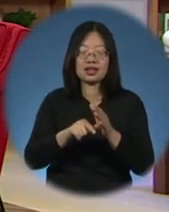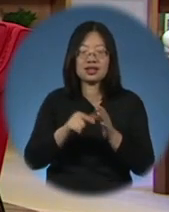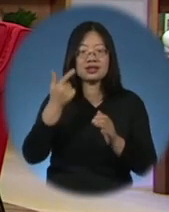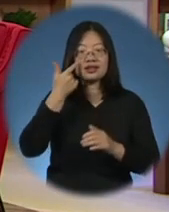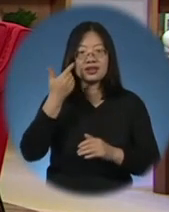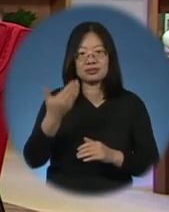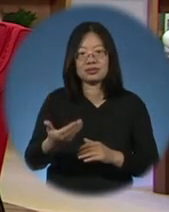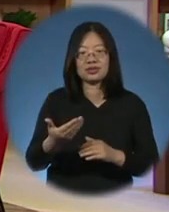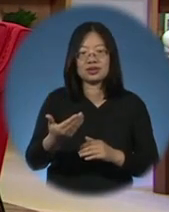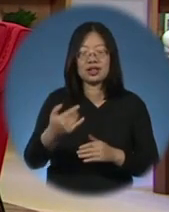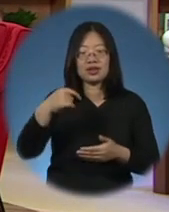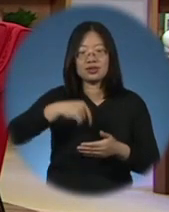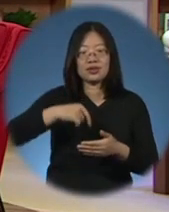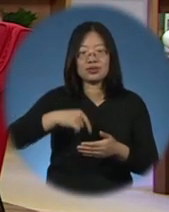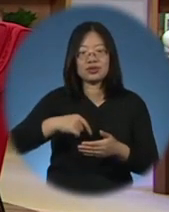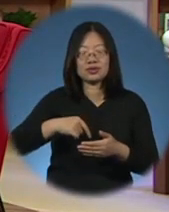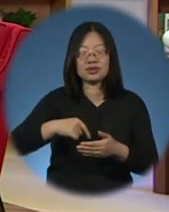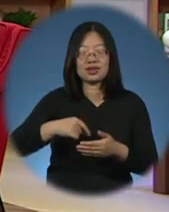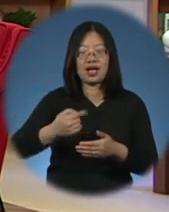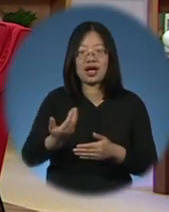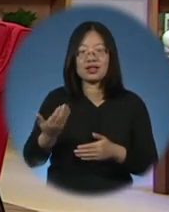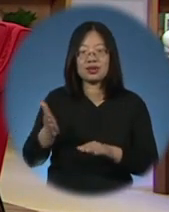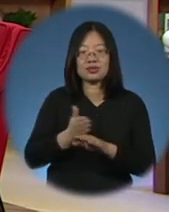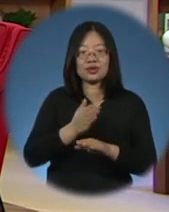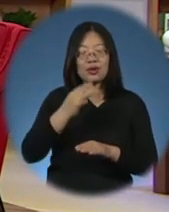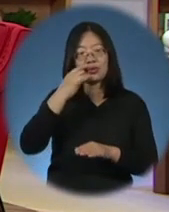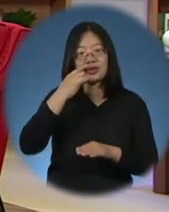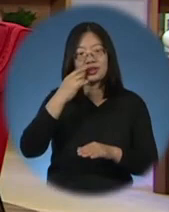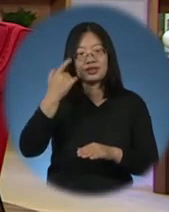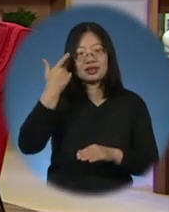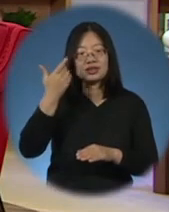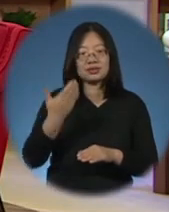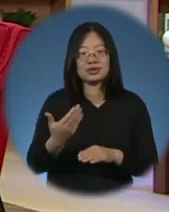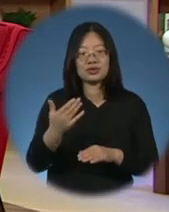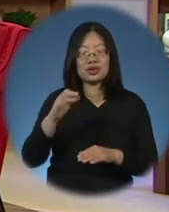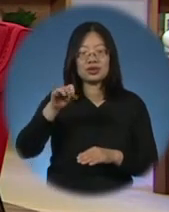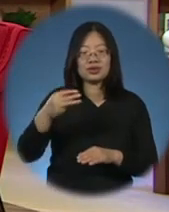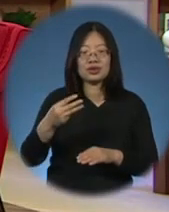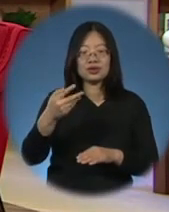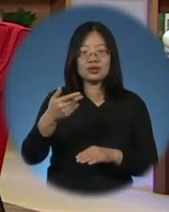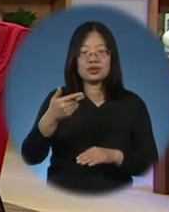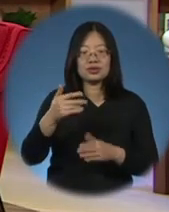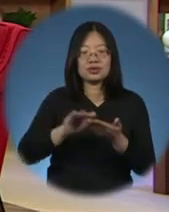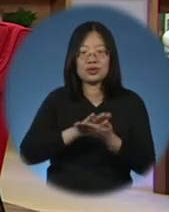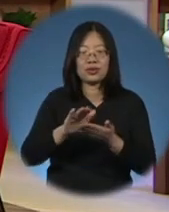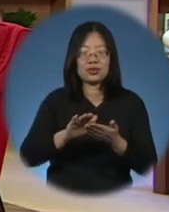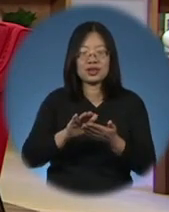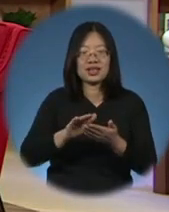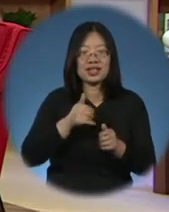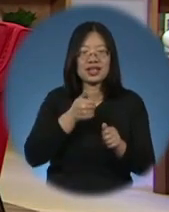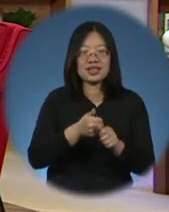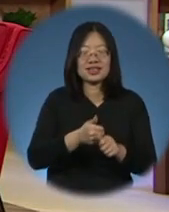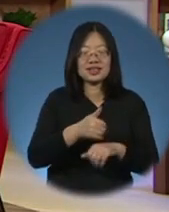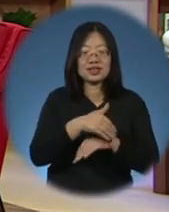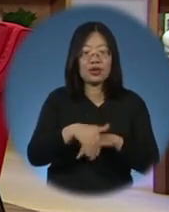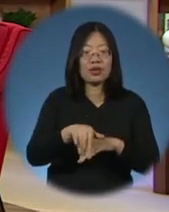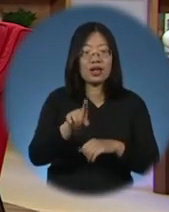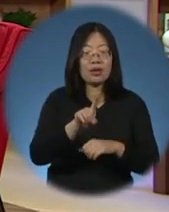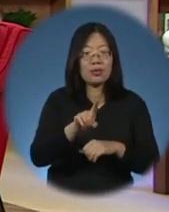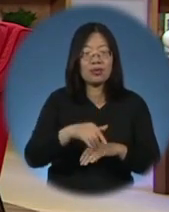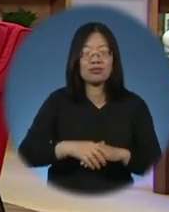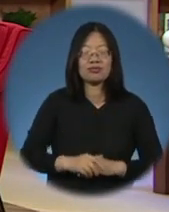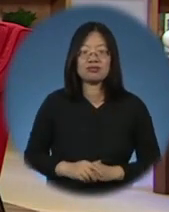던졌던 질문, 속으로는 아주 아까부터 궁금했던 질문. 예. 윷놀이 필승 전략이 어떻게 하는 겁니까? 아, 그거요?